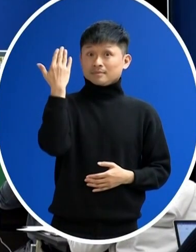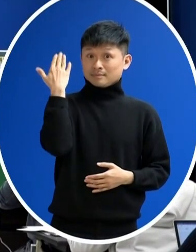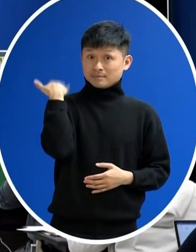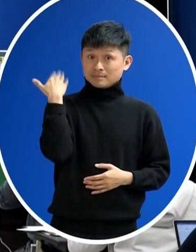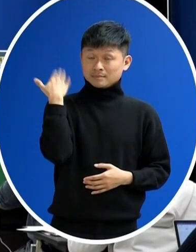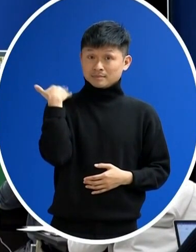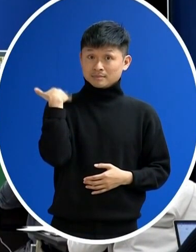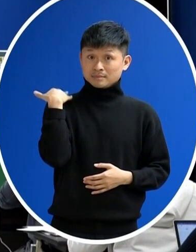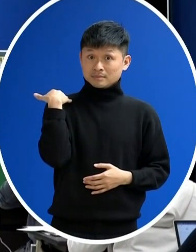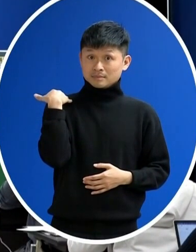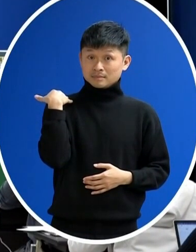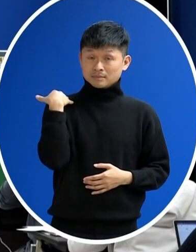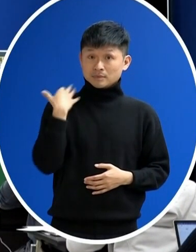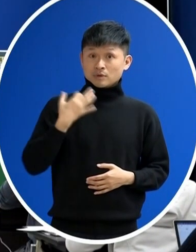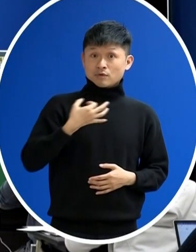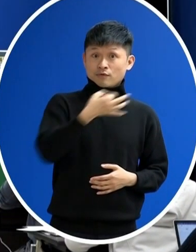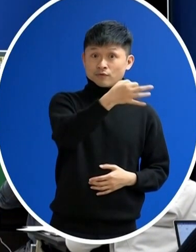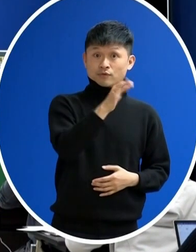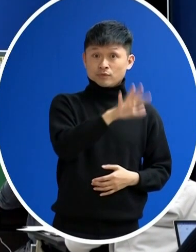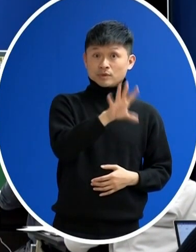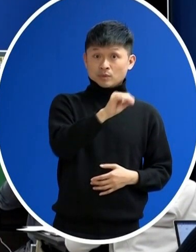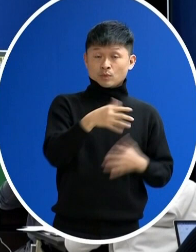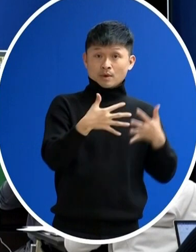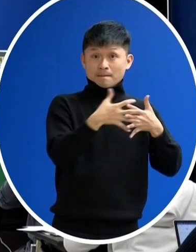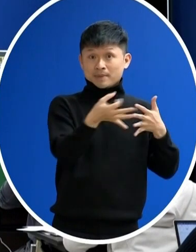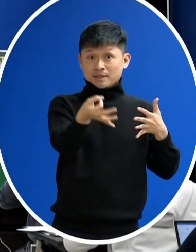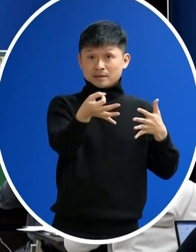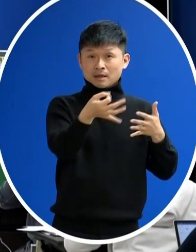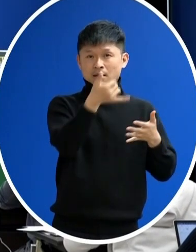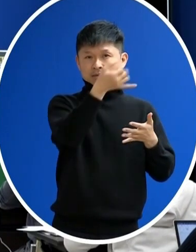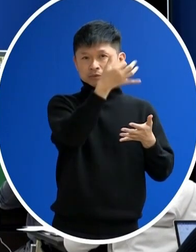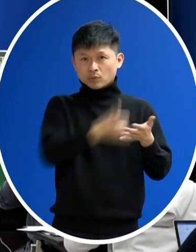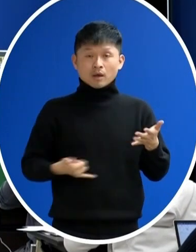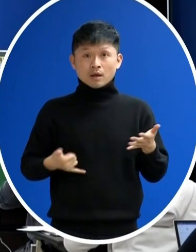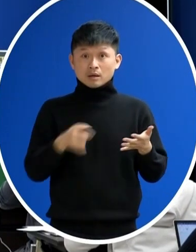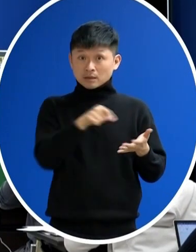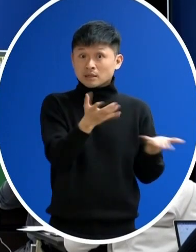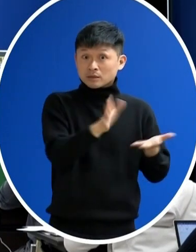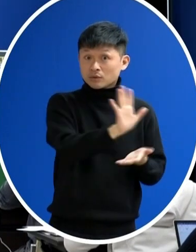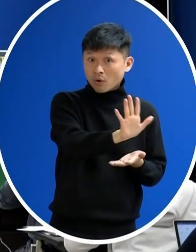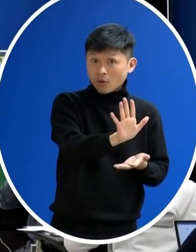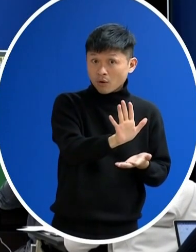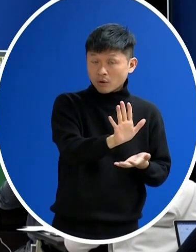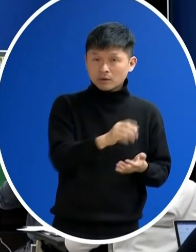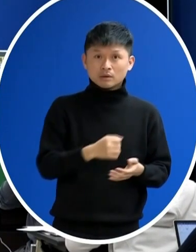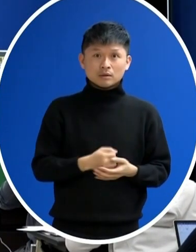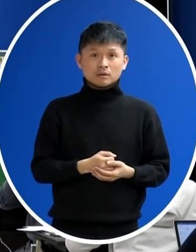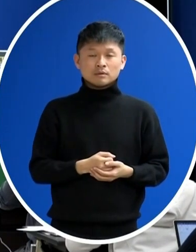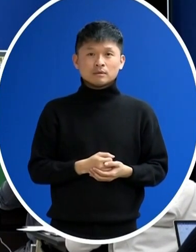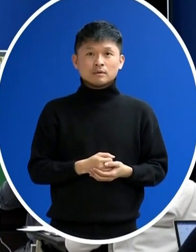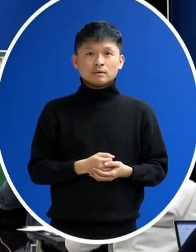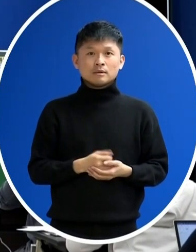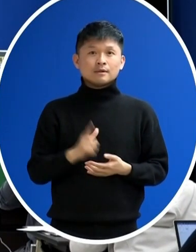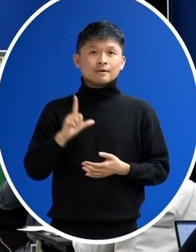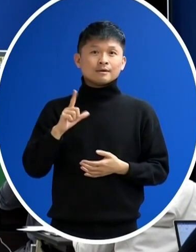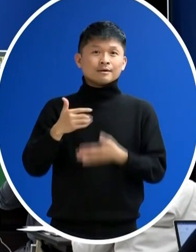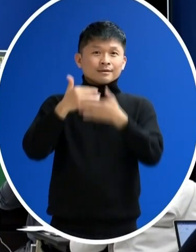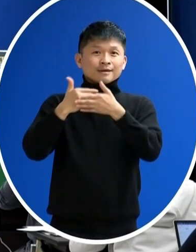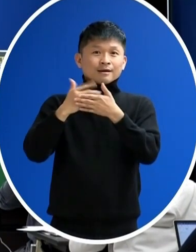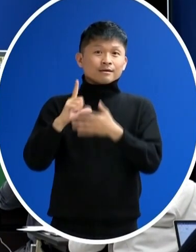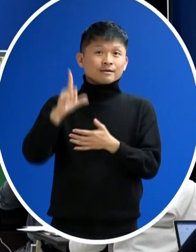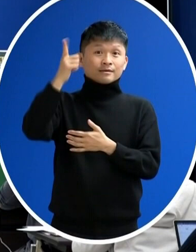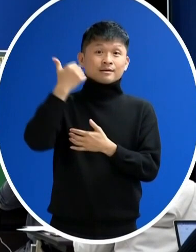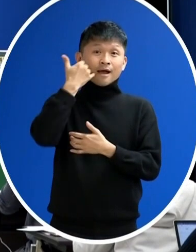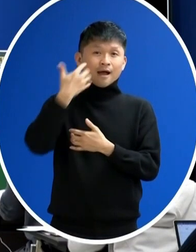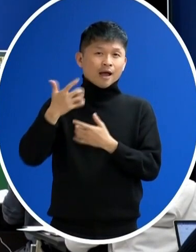有支付的那个5000万美金，然后有被退回这件事情是有的嘛？那是不是被就是上海那一边就